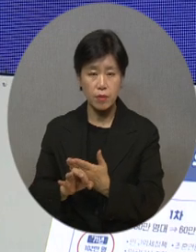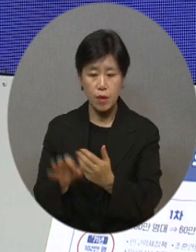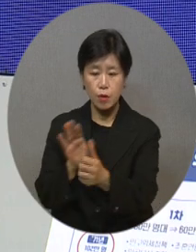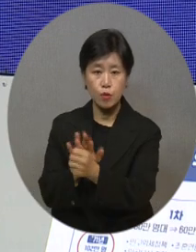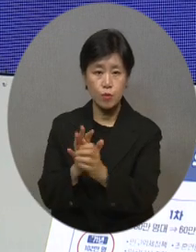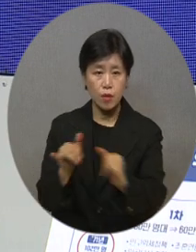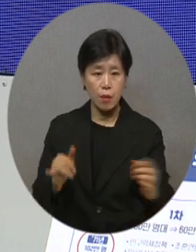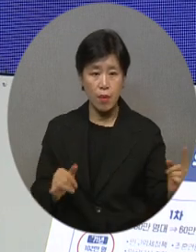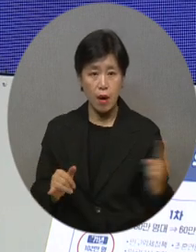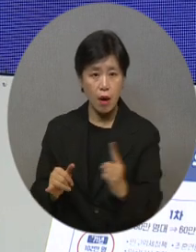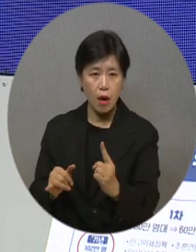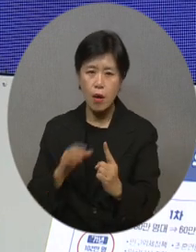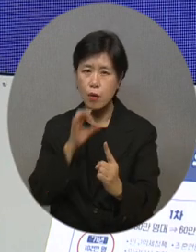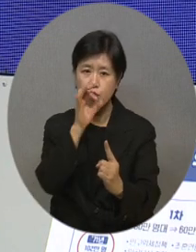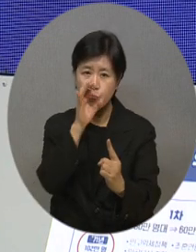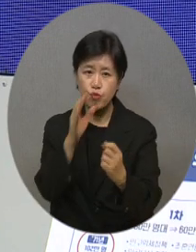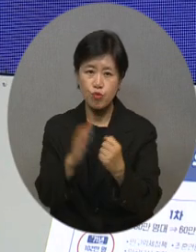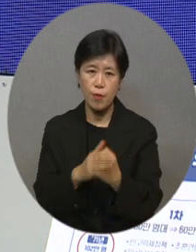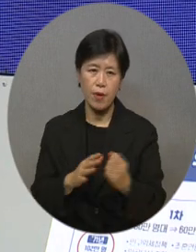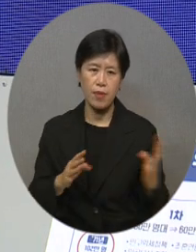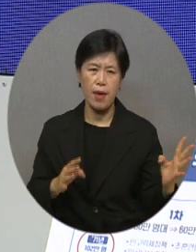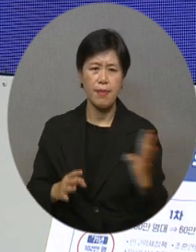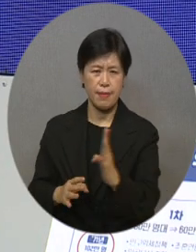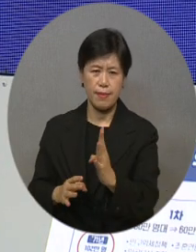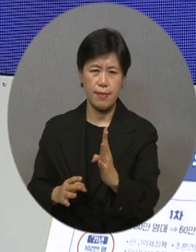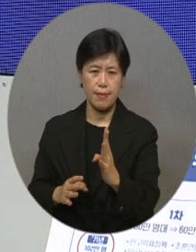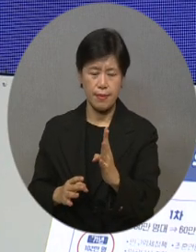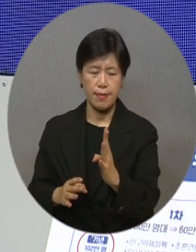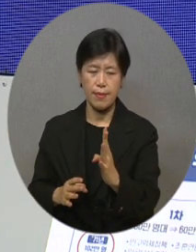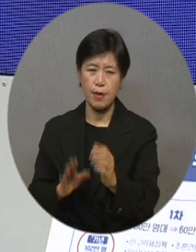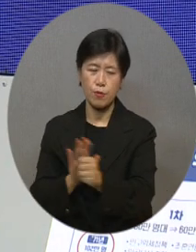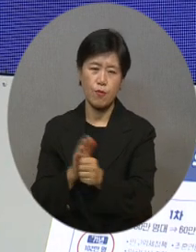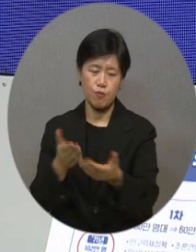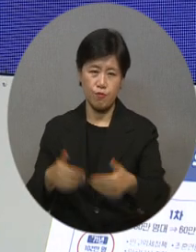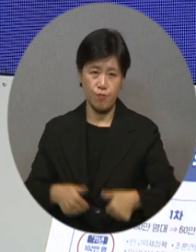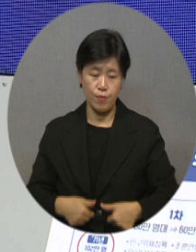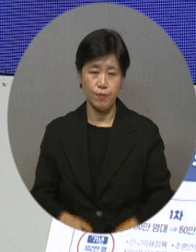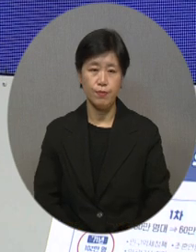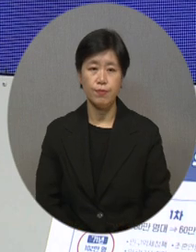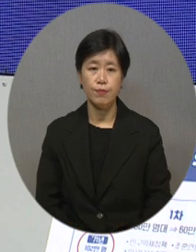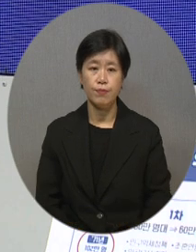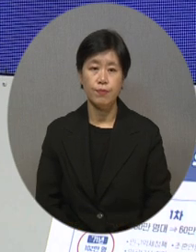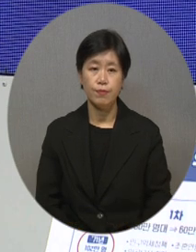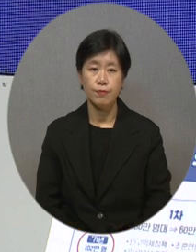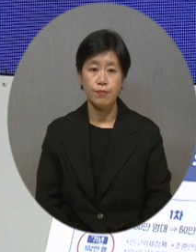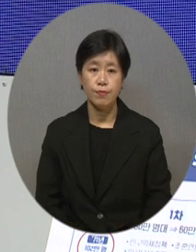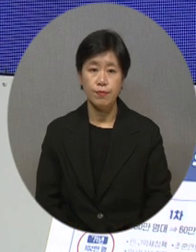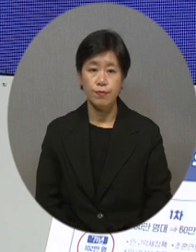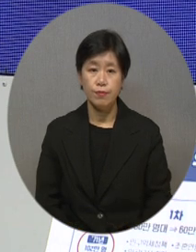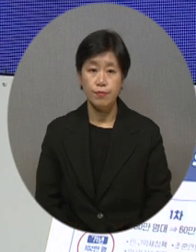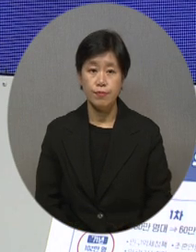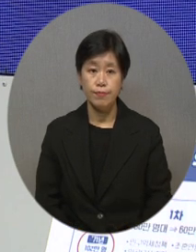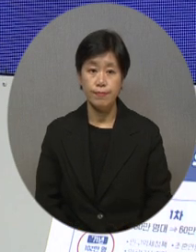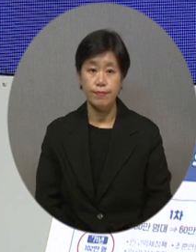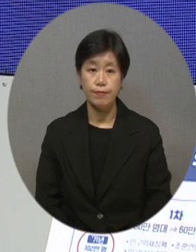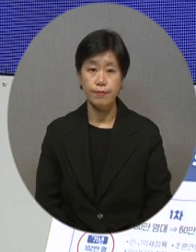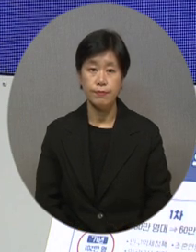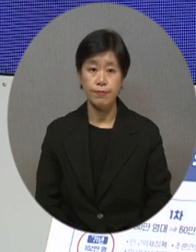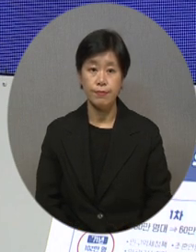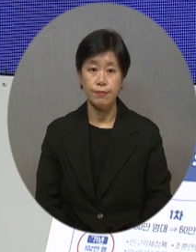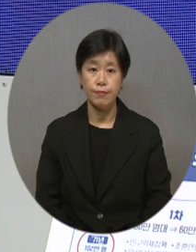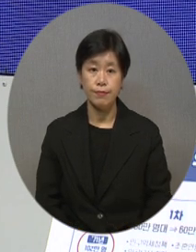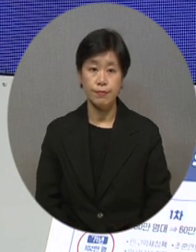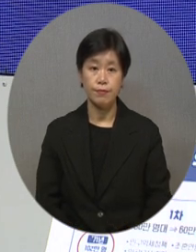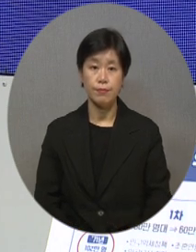한 명씩. 4명을 지원을 지금 그 하려고 하고 있고요. 또 하나는 그분들이 이제 애는 낳지만 집이